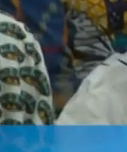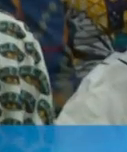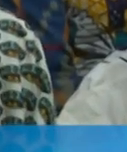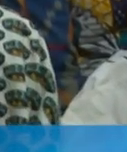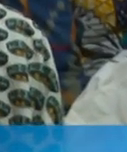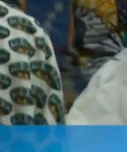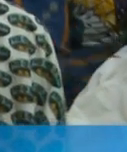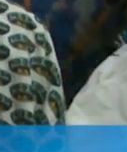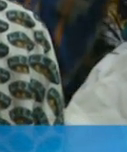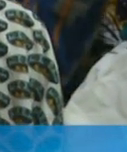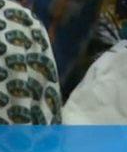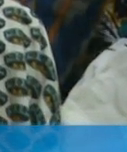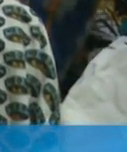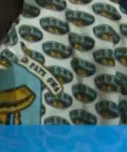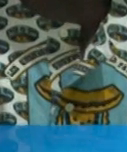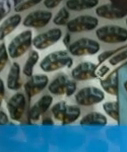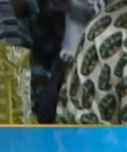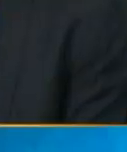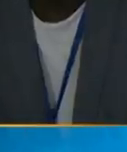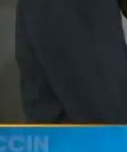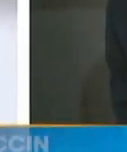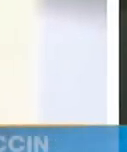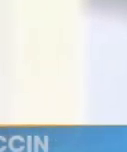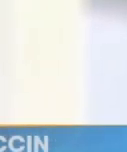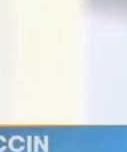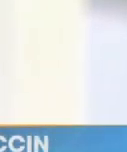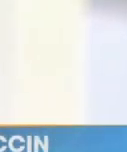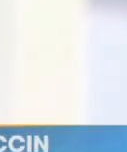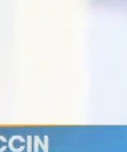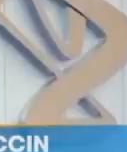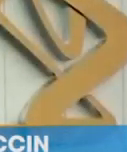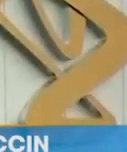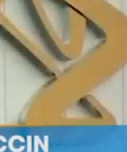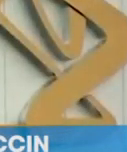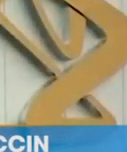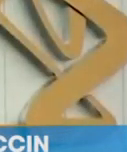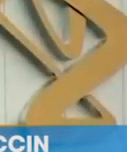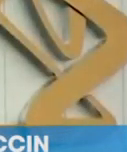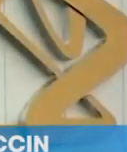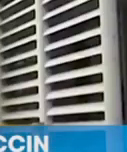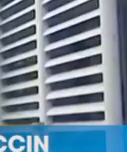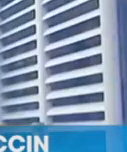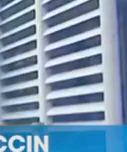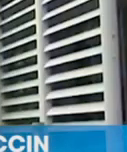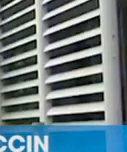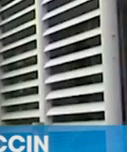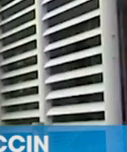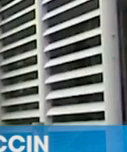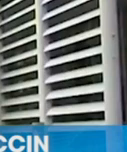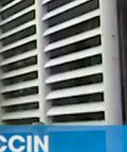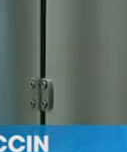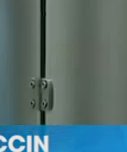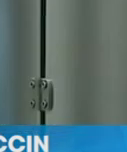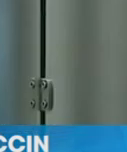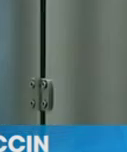des consommateurs. Thème retenu, lutte contre la pollution plastique. Enfin, l'Organisation mondiale de la